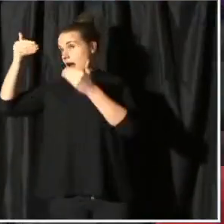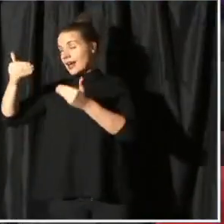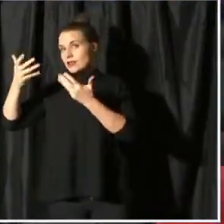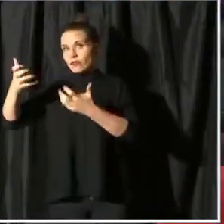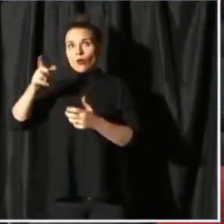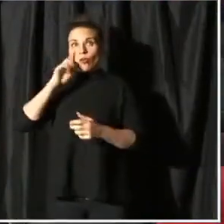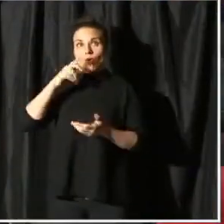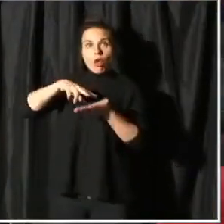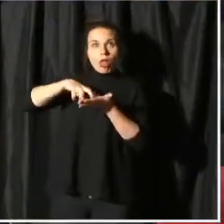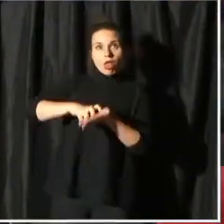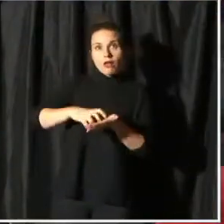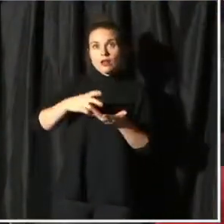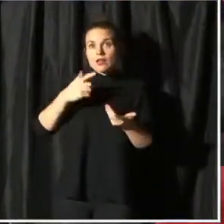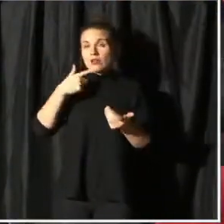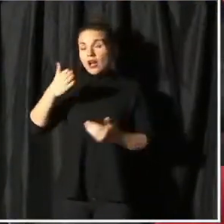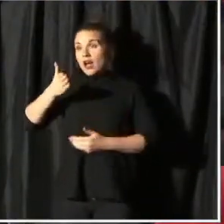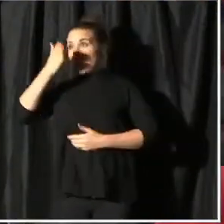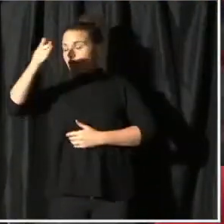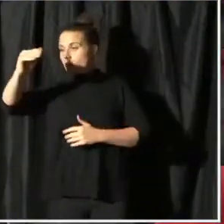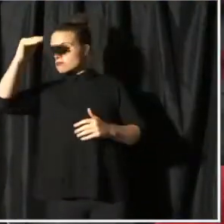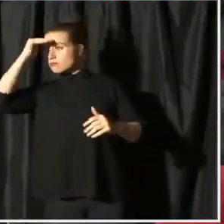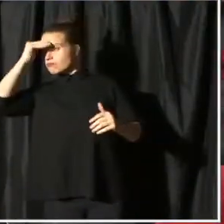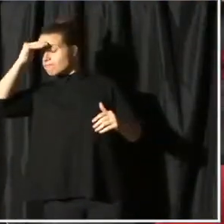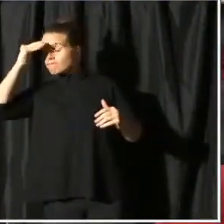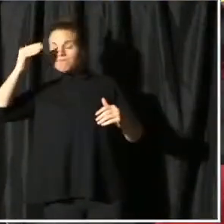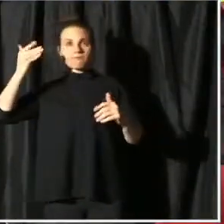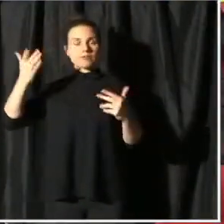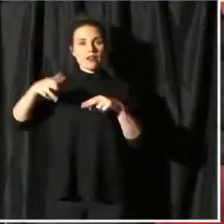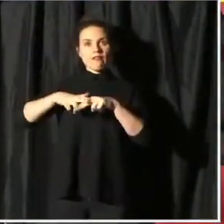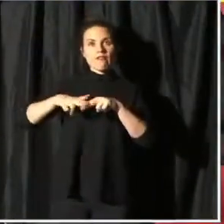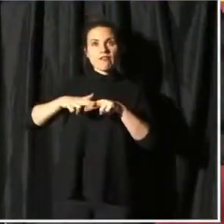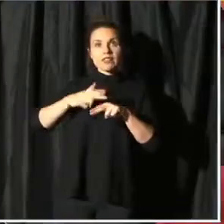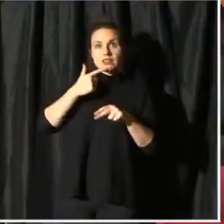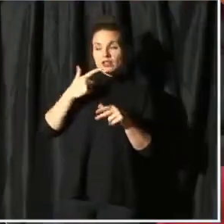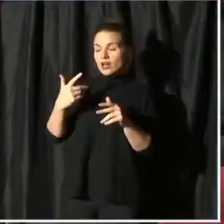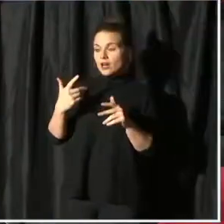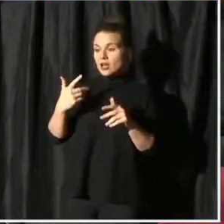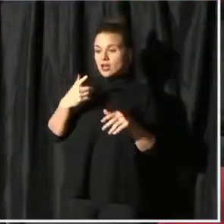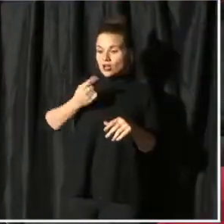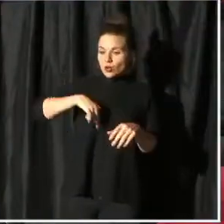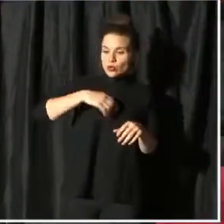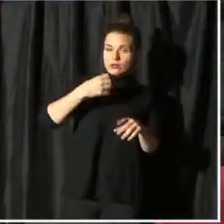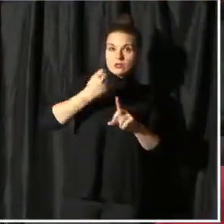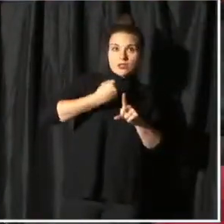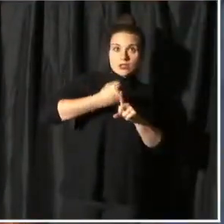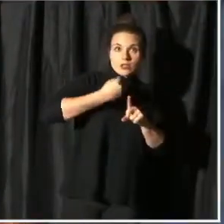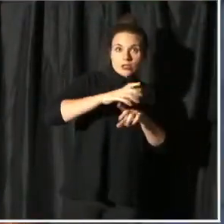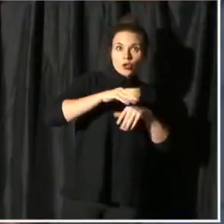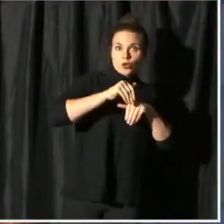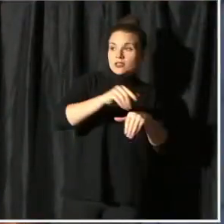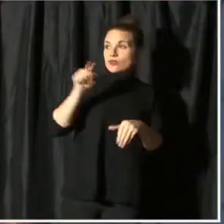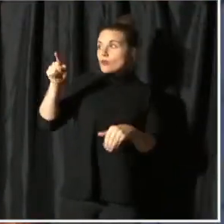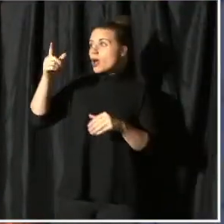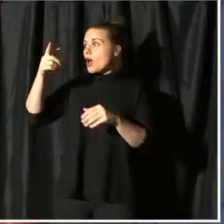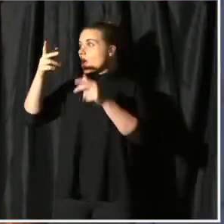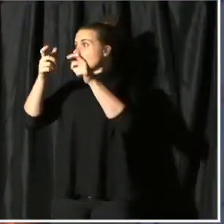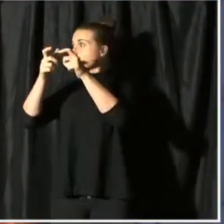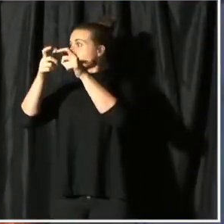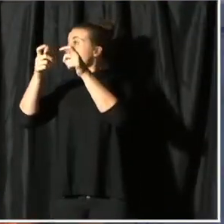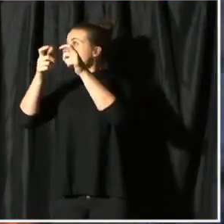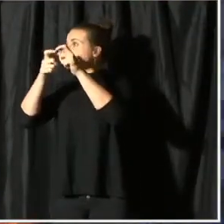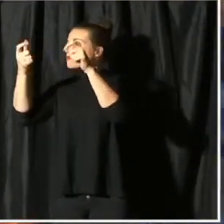on peut pas lutter quand ya pas de perspective non plus quand on voit que ça continue et qui a rien en face quel que soit le crid alerte qu'on pousse c'est